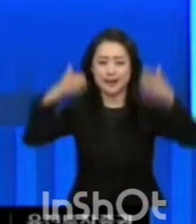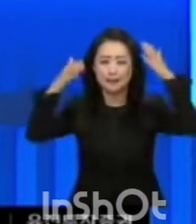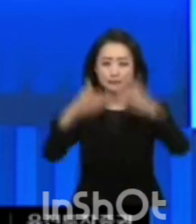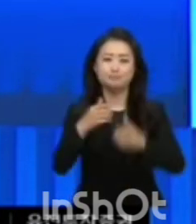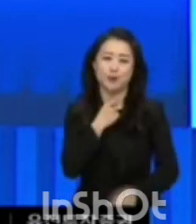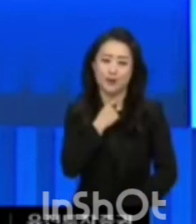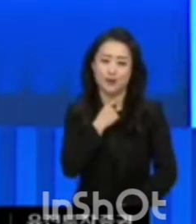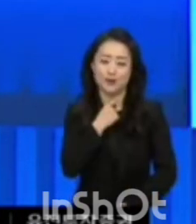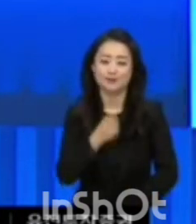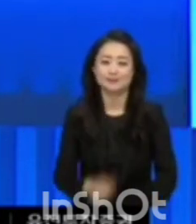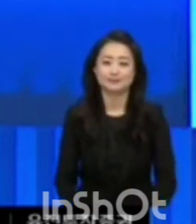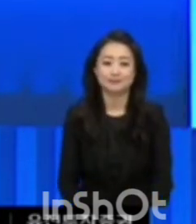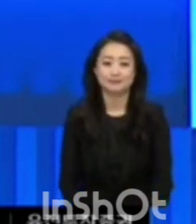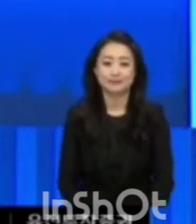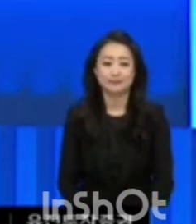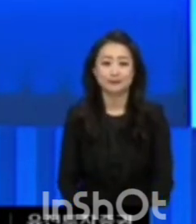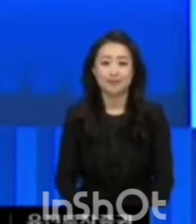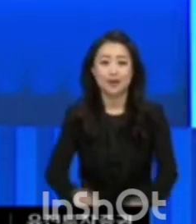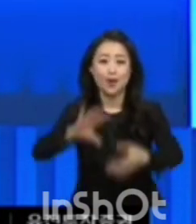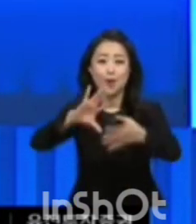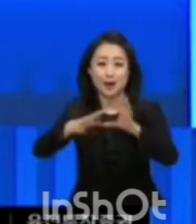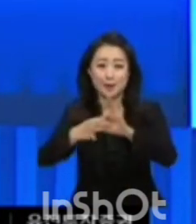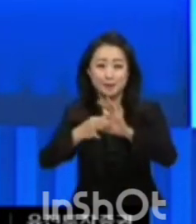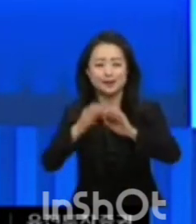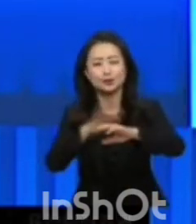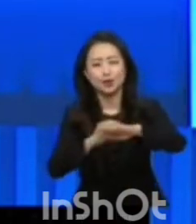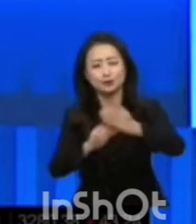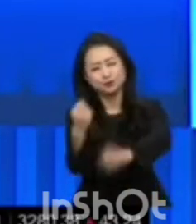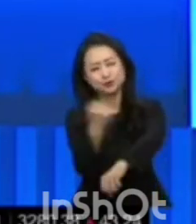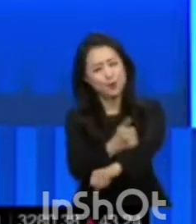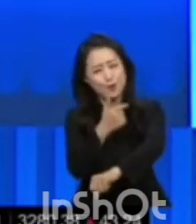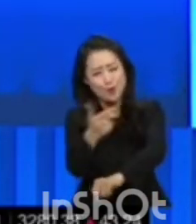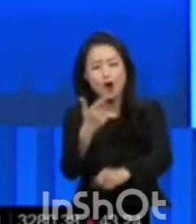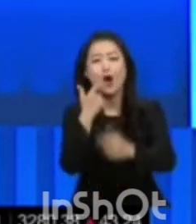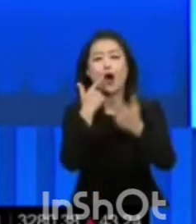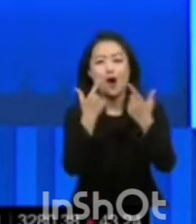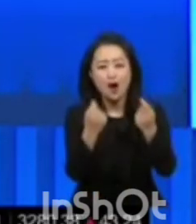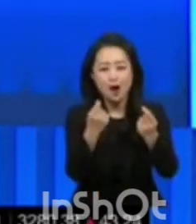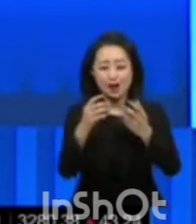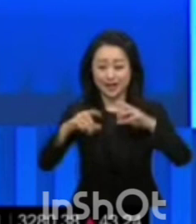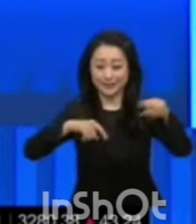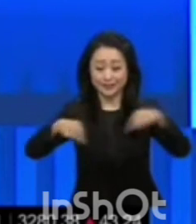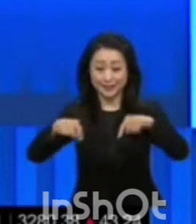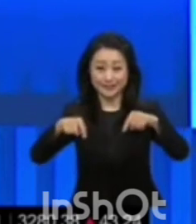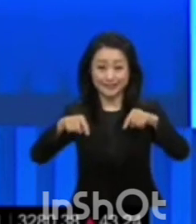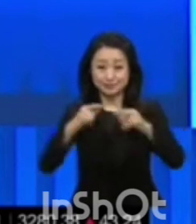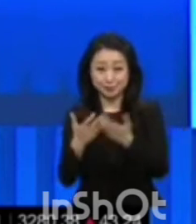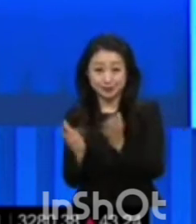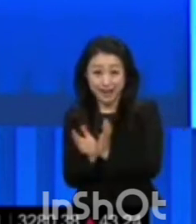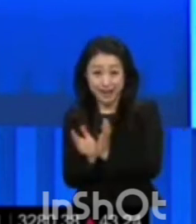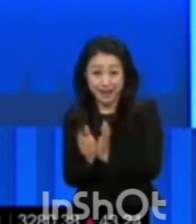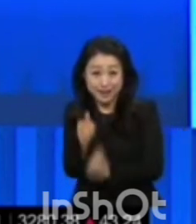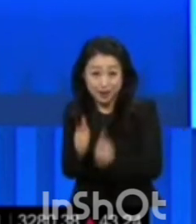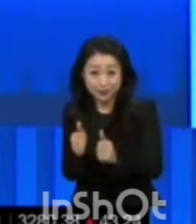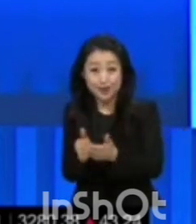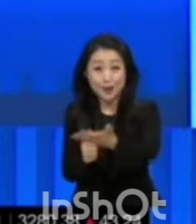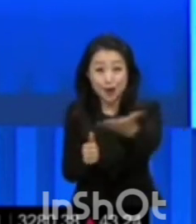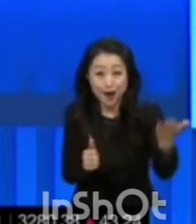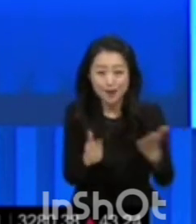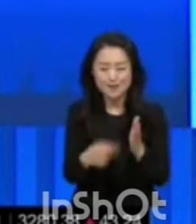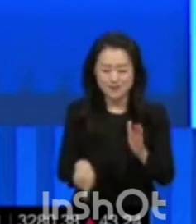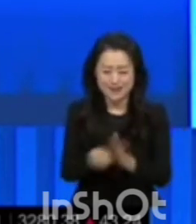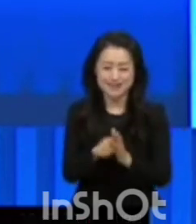집중하겠습니다. 올림픽에서 선전하는 우리 선수들처럼 우리 정치도 민주당 경선도 국민을 위해서 존재하도록